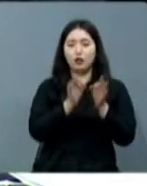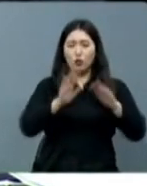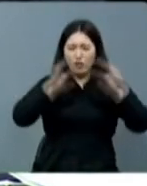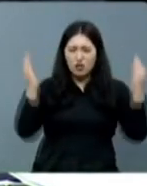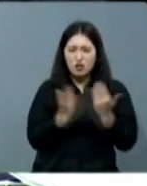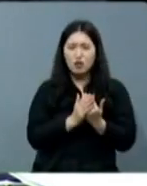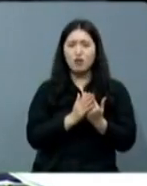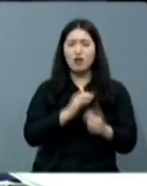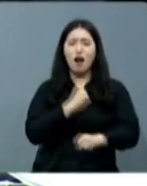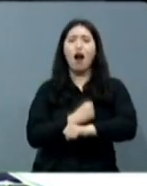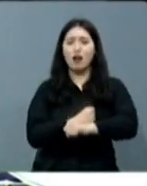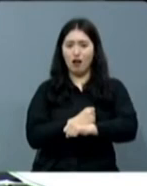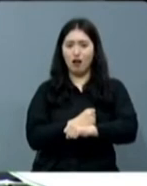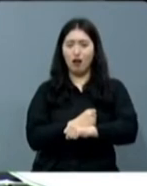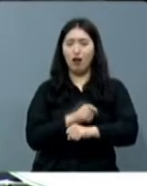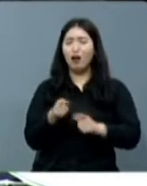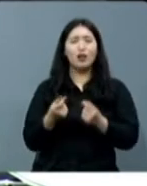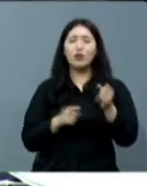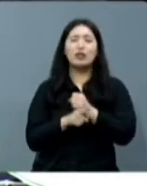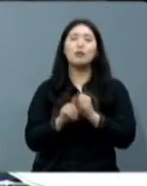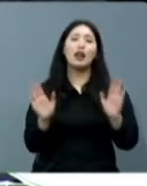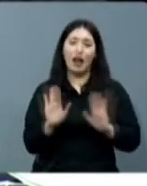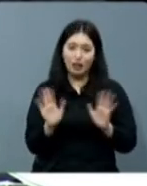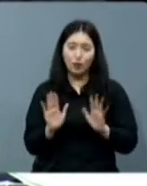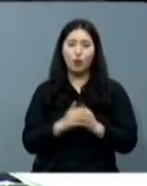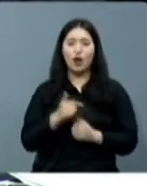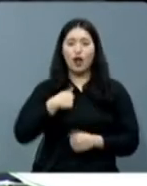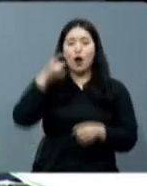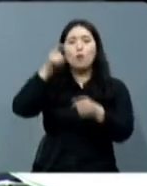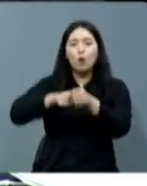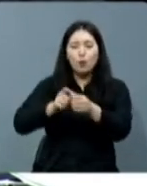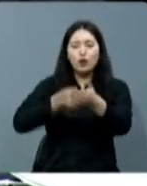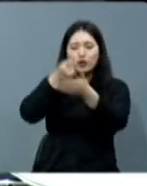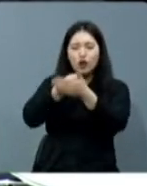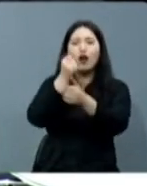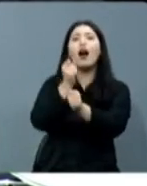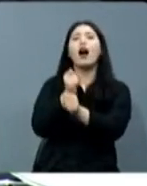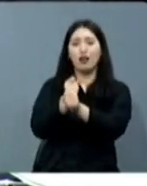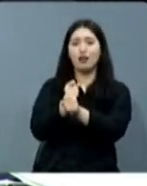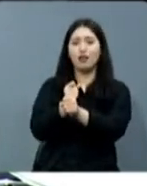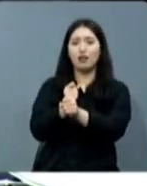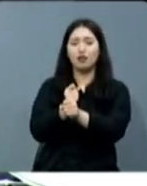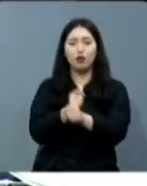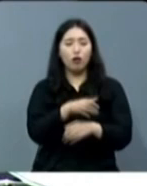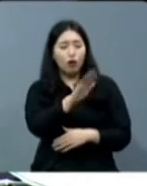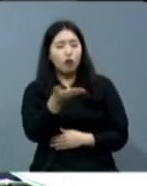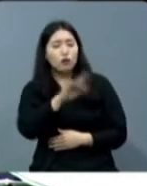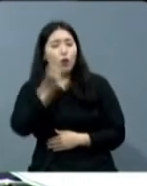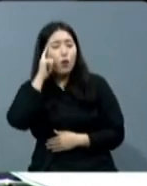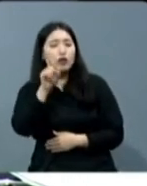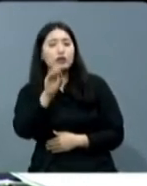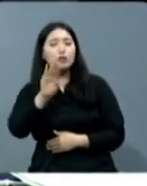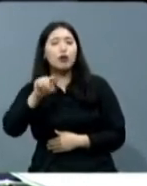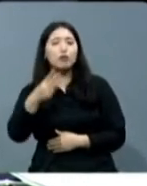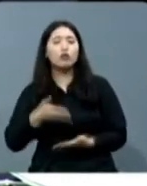하겠다. 저는 그런 뜻은 아니고 목표치를 그래 정해놓고 가자. 그러면 왜 10만 불은 제시 안 하냐고요? 예? 10만 불은 제시를 안